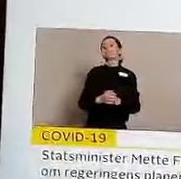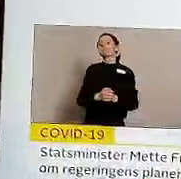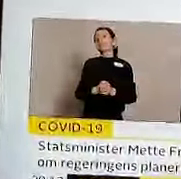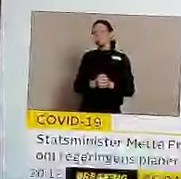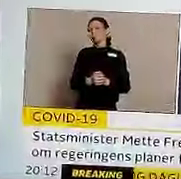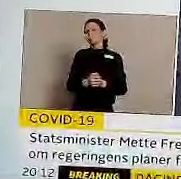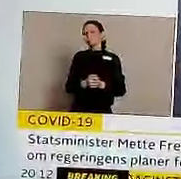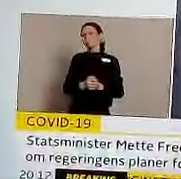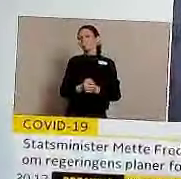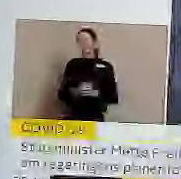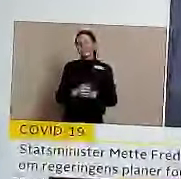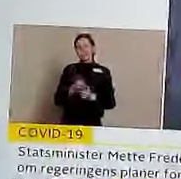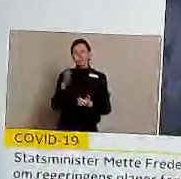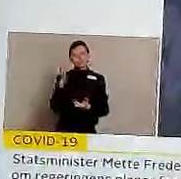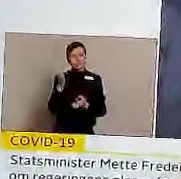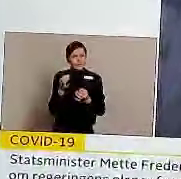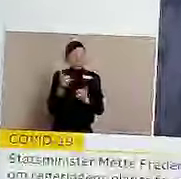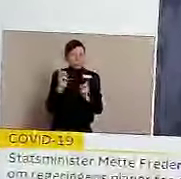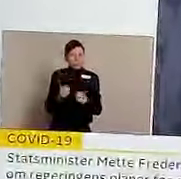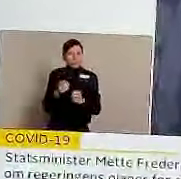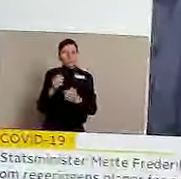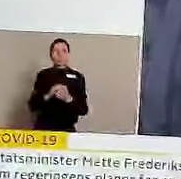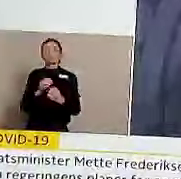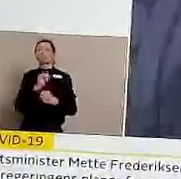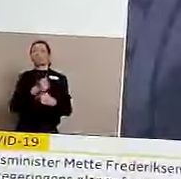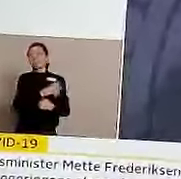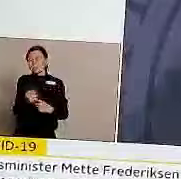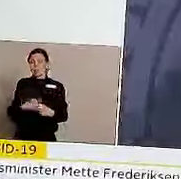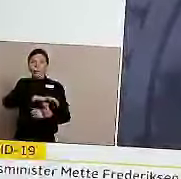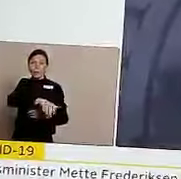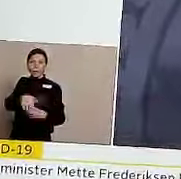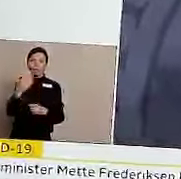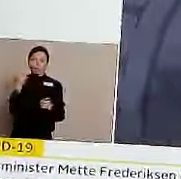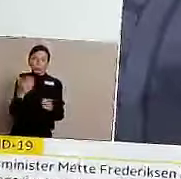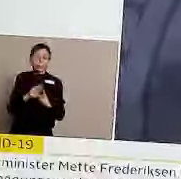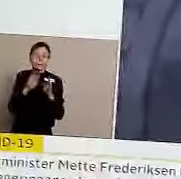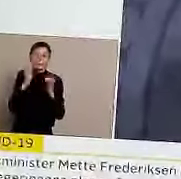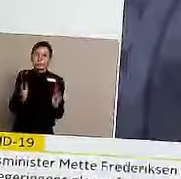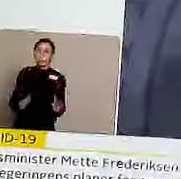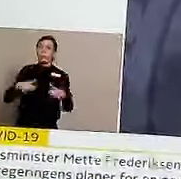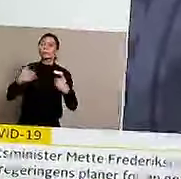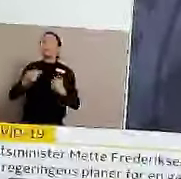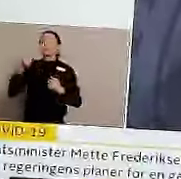الحضانات والأطفال الذين يعودون إلى مراكز الحضانات